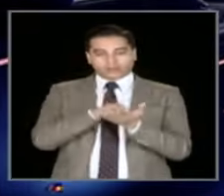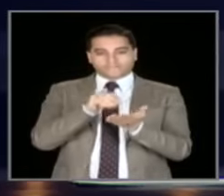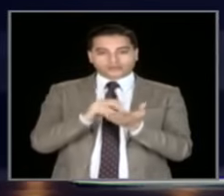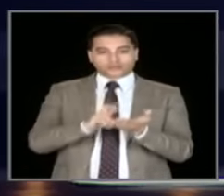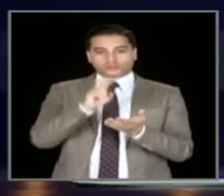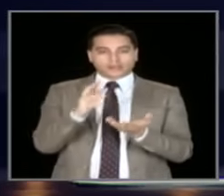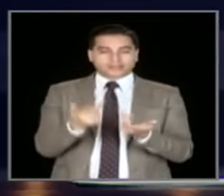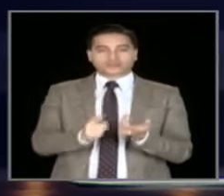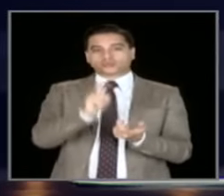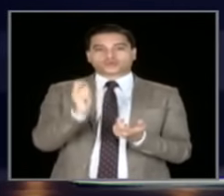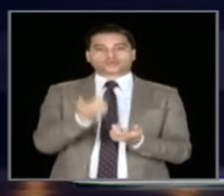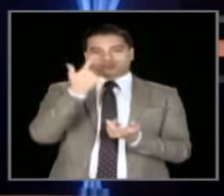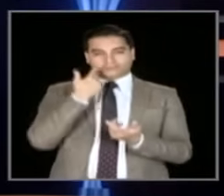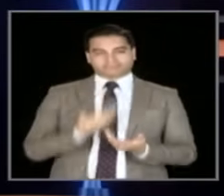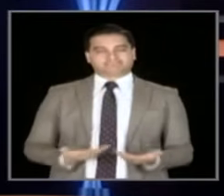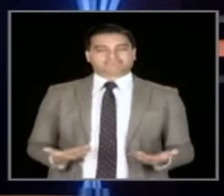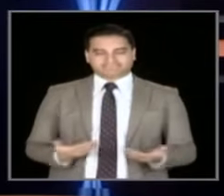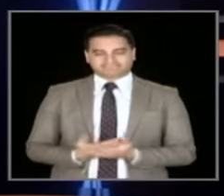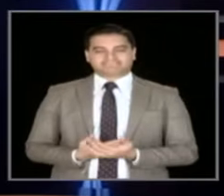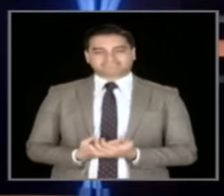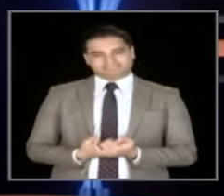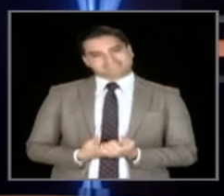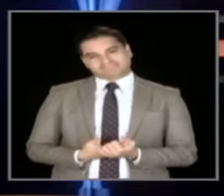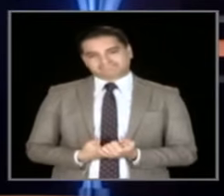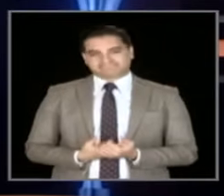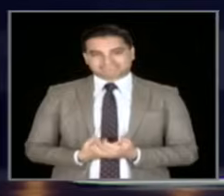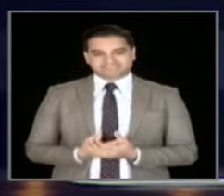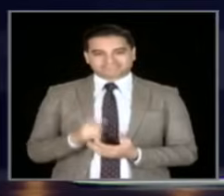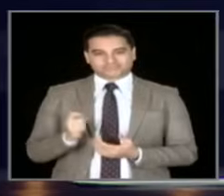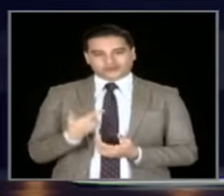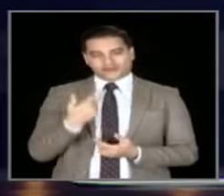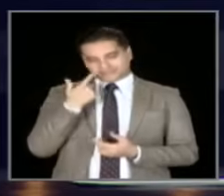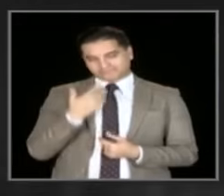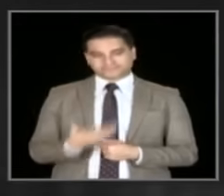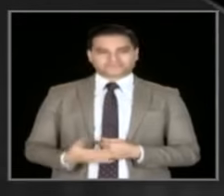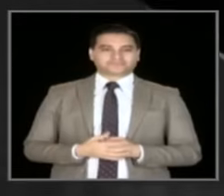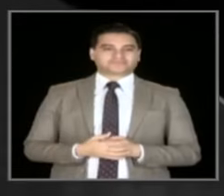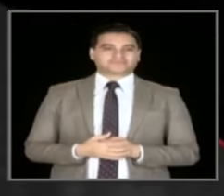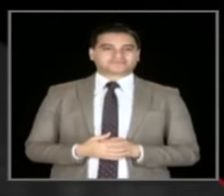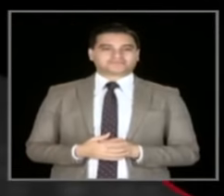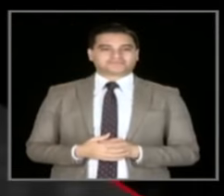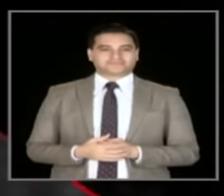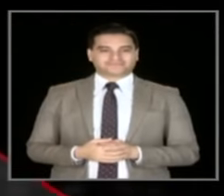الحظ. وأول حاجة هنبتدي بيها هي إيه؟ سؤال السرعة. سؤال السرعة.